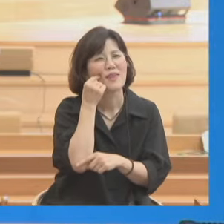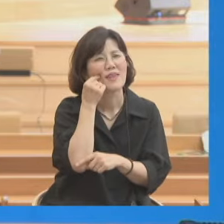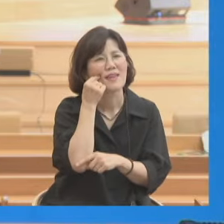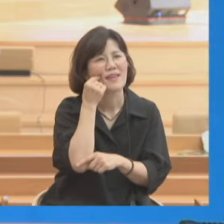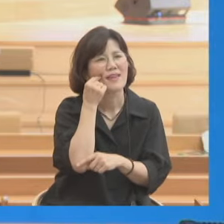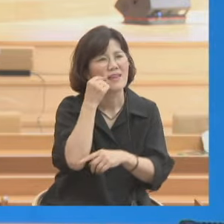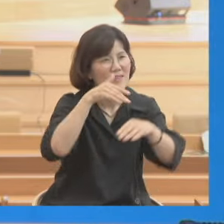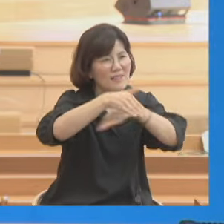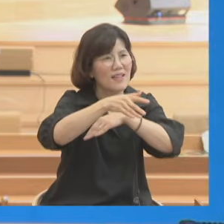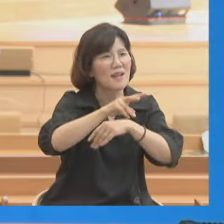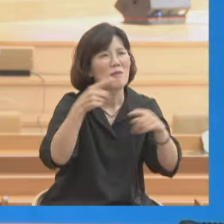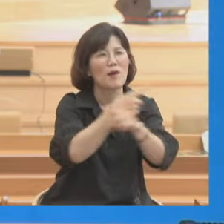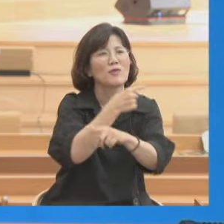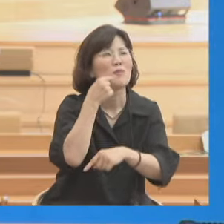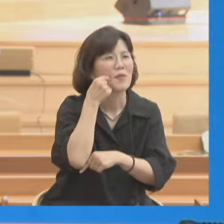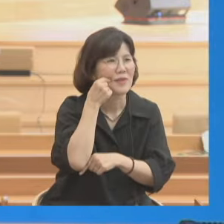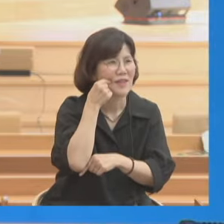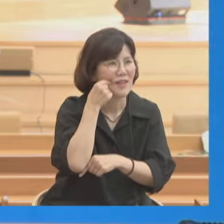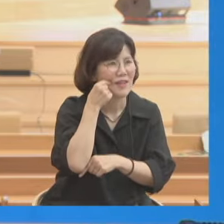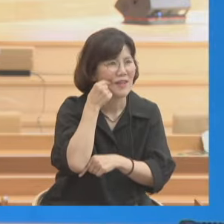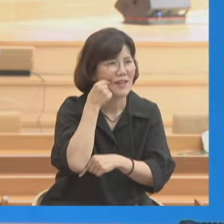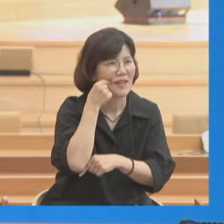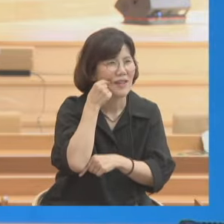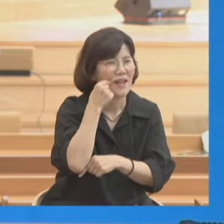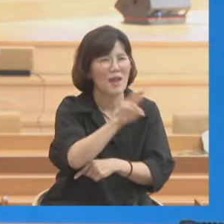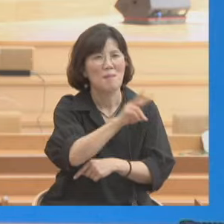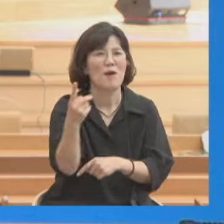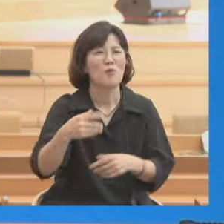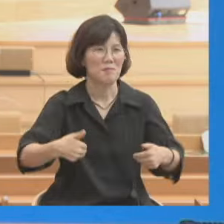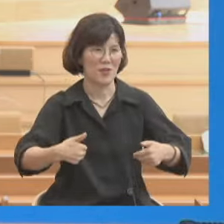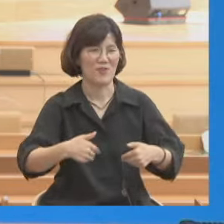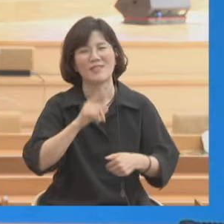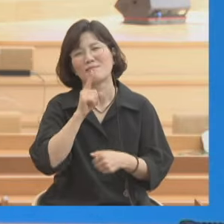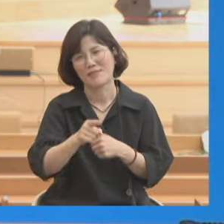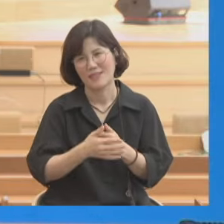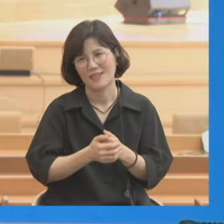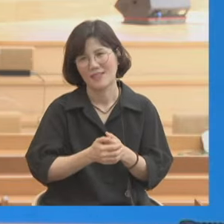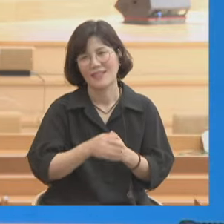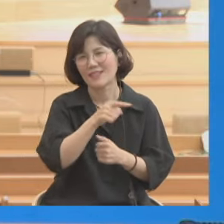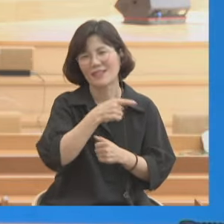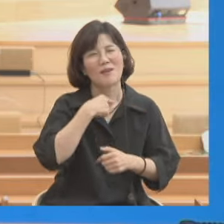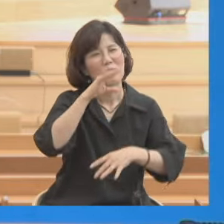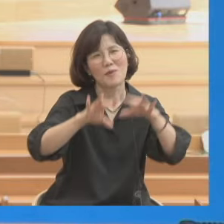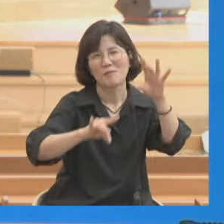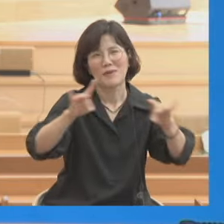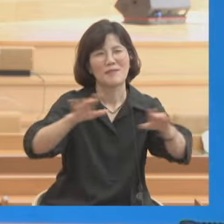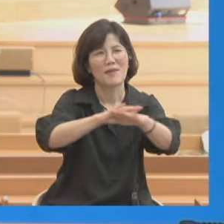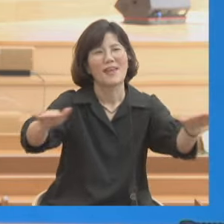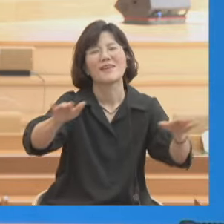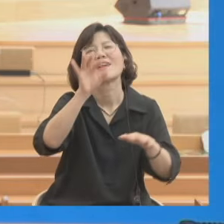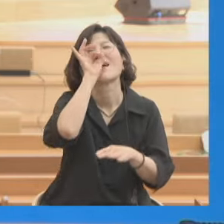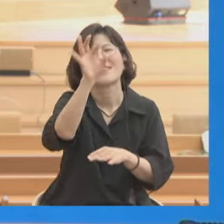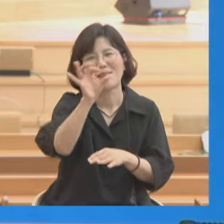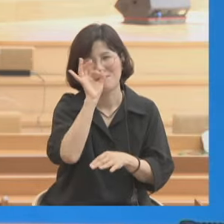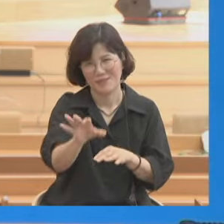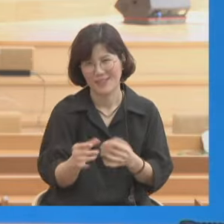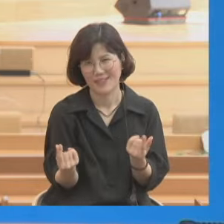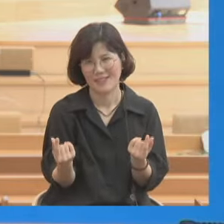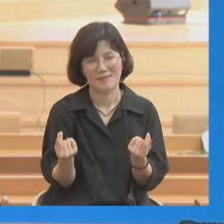벗어나지 못하는 거예요. 옮겨야 되는데 그런 것들로 목마름이 해결되지 않는 줄